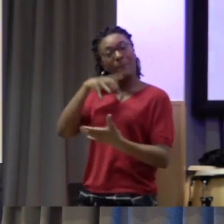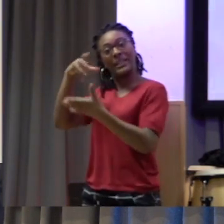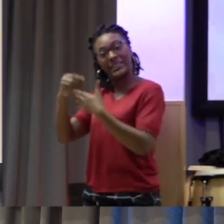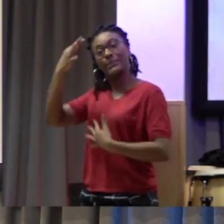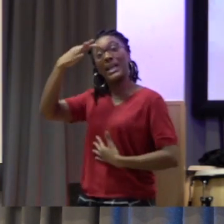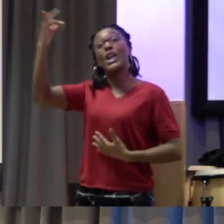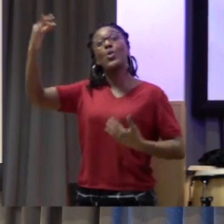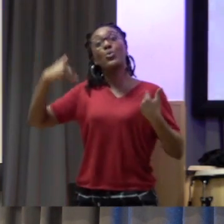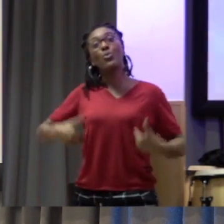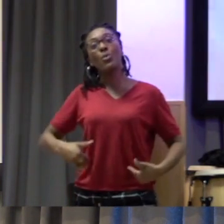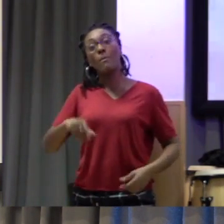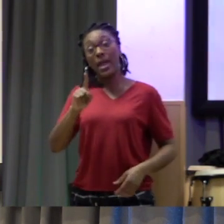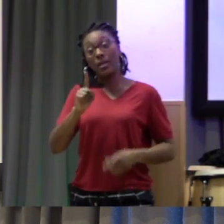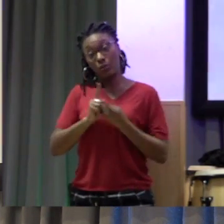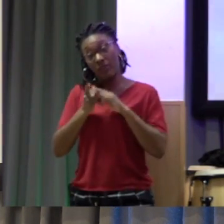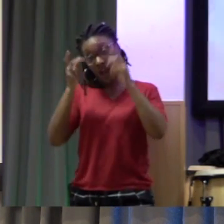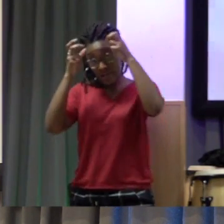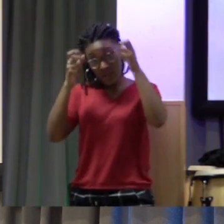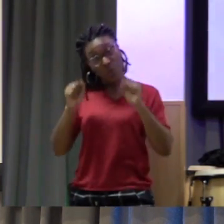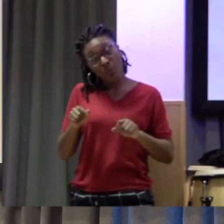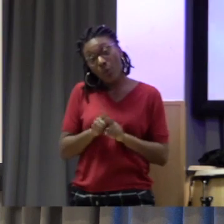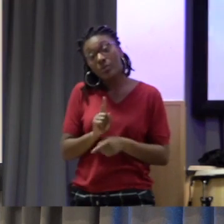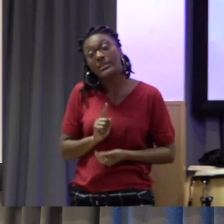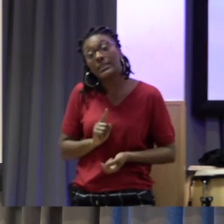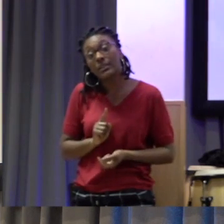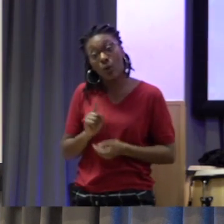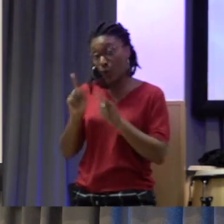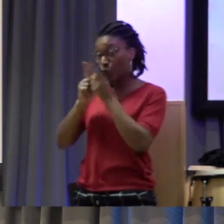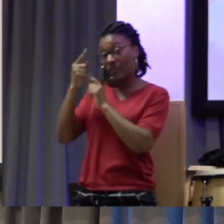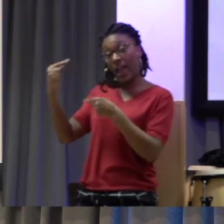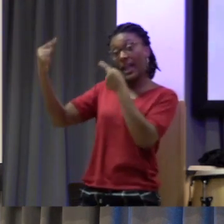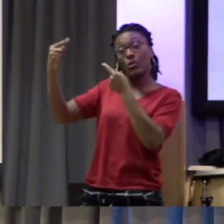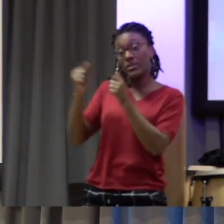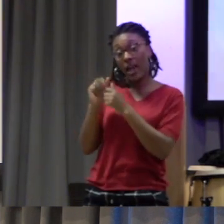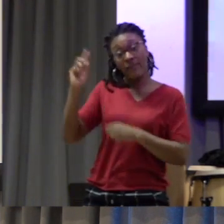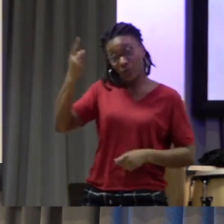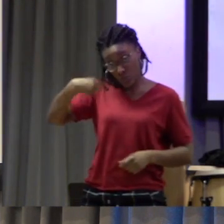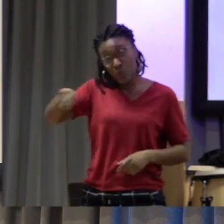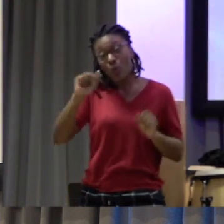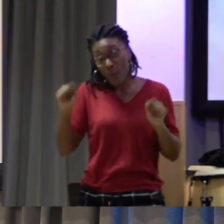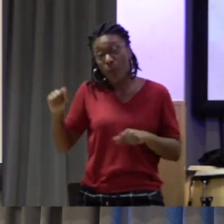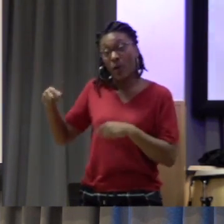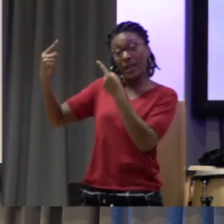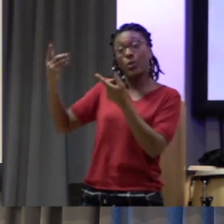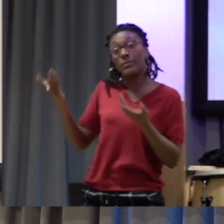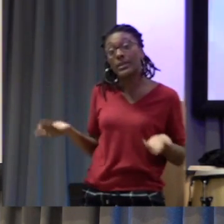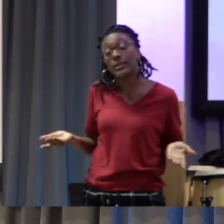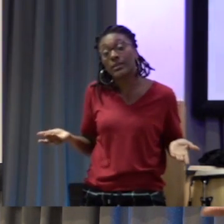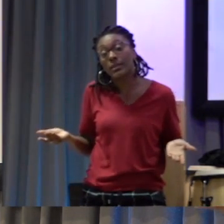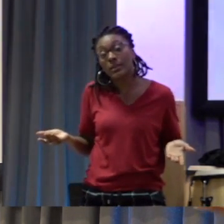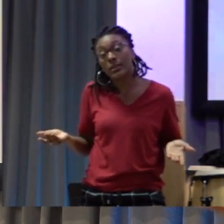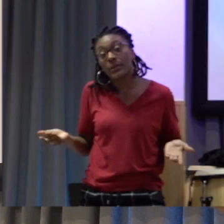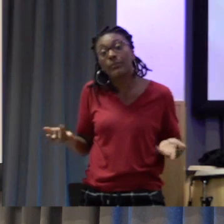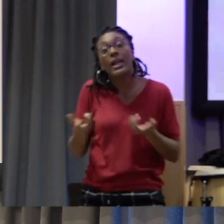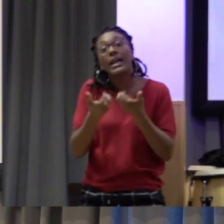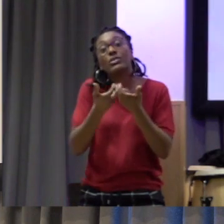élus et devenir ennemi de Dieu. L'exemple le plus parlant est